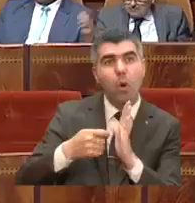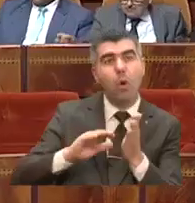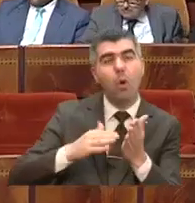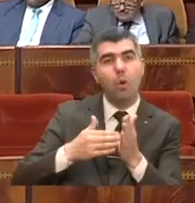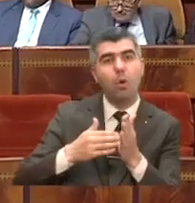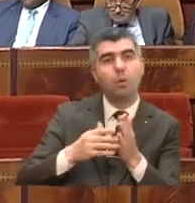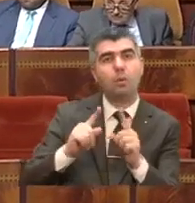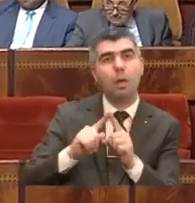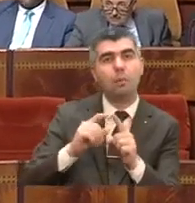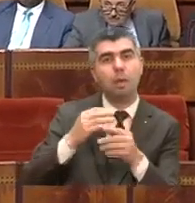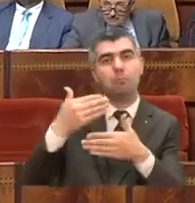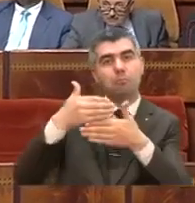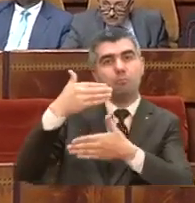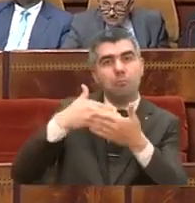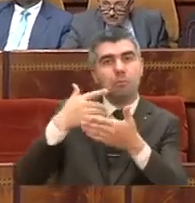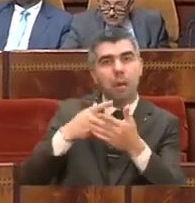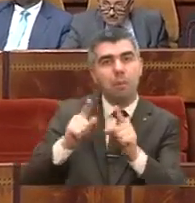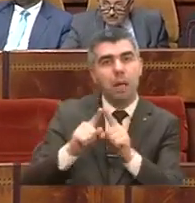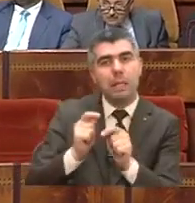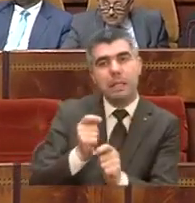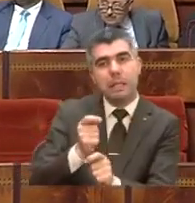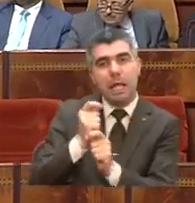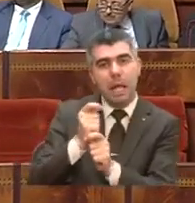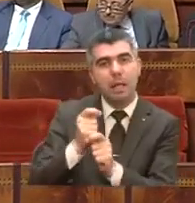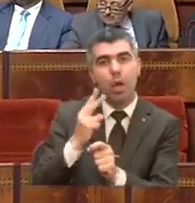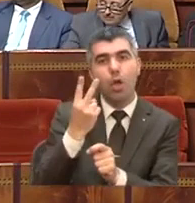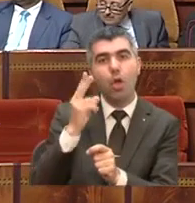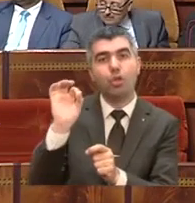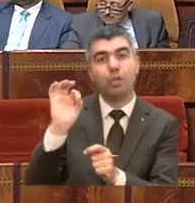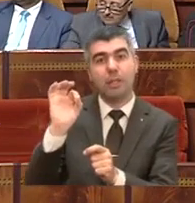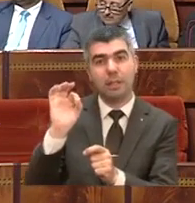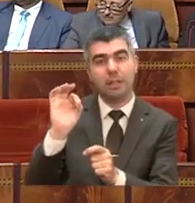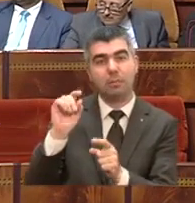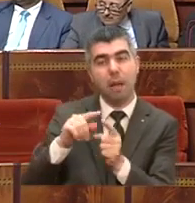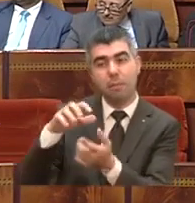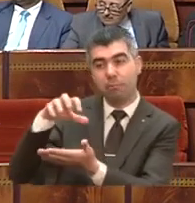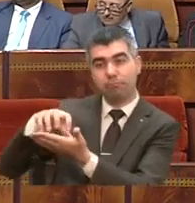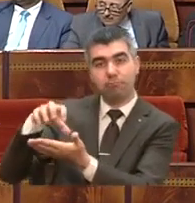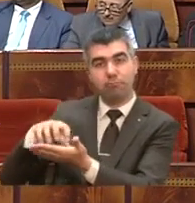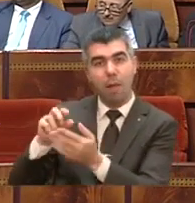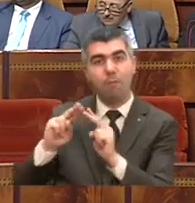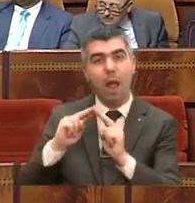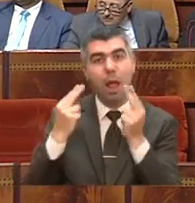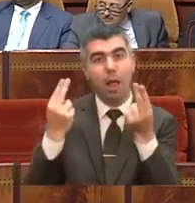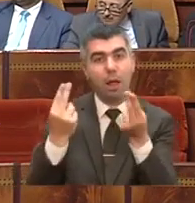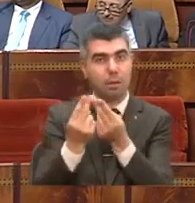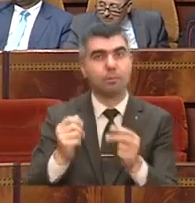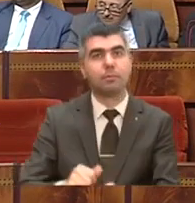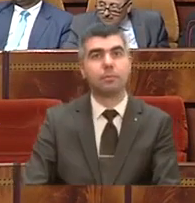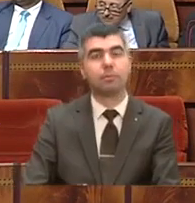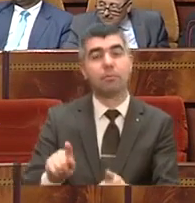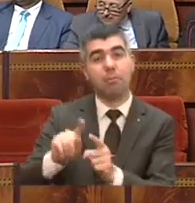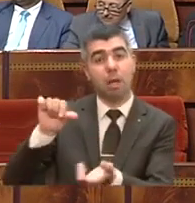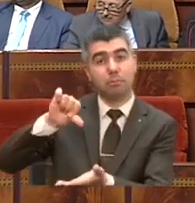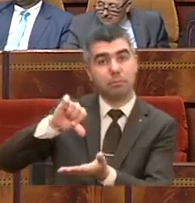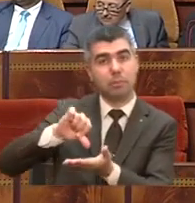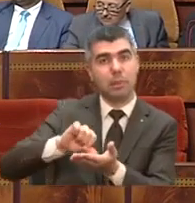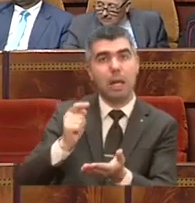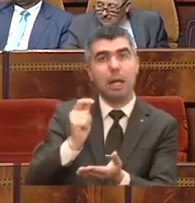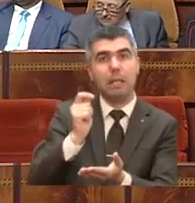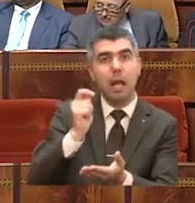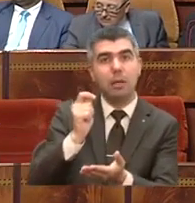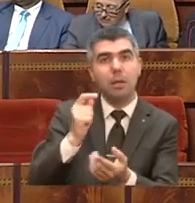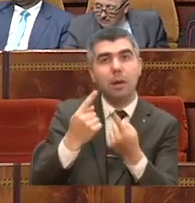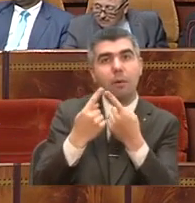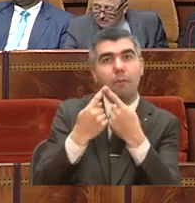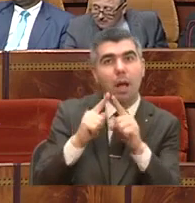المتوسطي اللي كيتعد من بين 20 ميناء في العالم، ومع ذلك كنلقاو أن الإقليم فحصنجرة إلى يومنا هذا ما كتوفرش